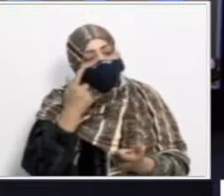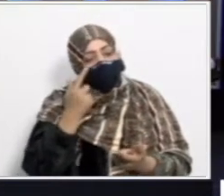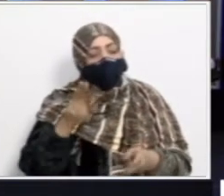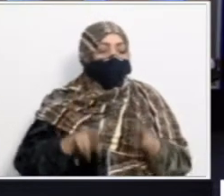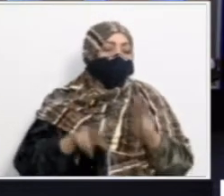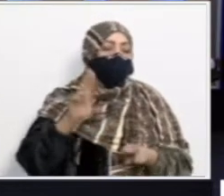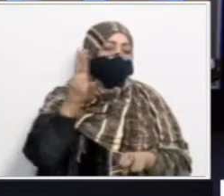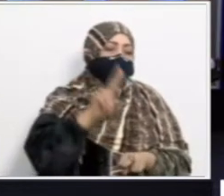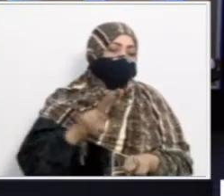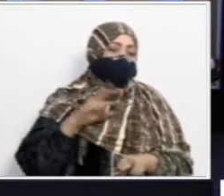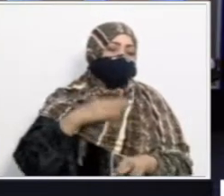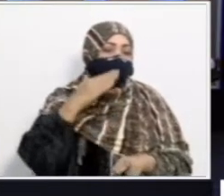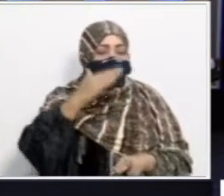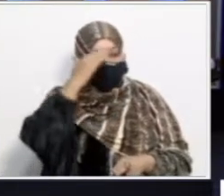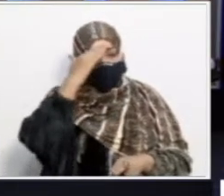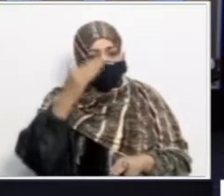معنا الاخ احمد من البيضة.